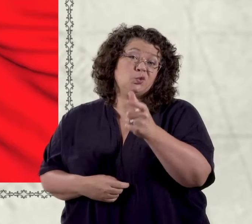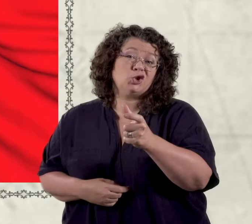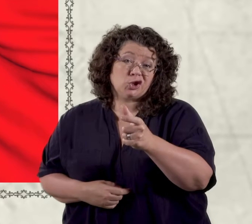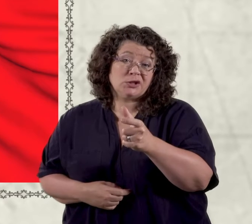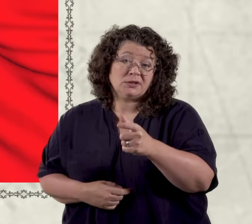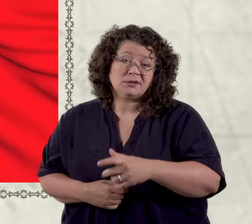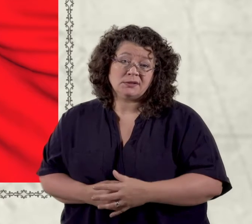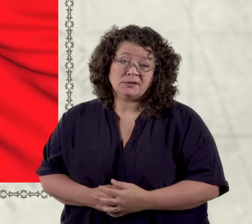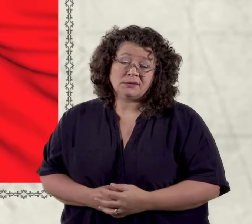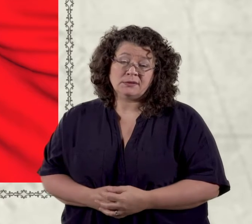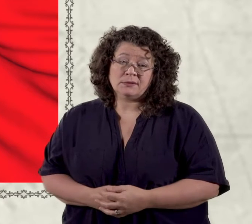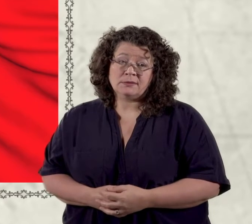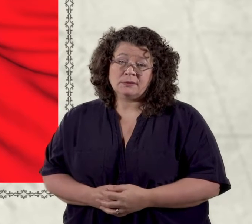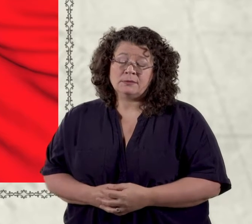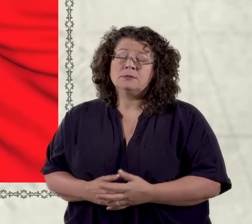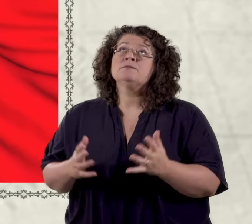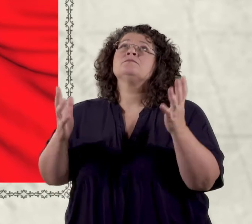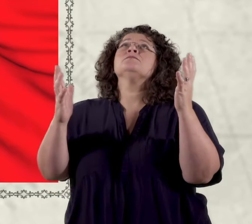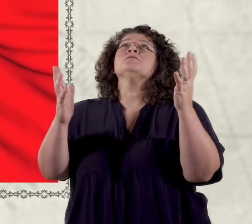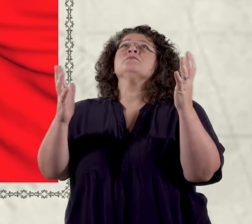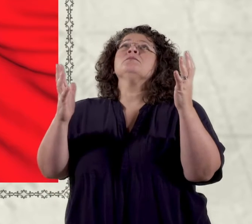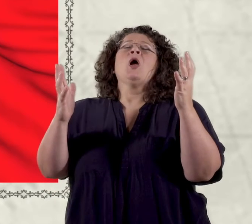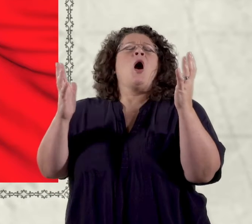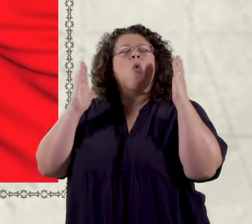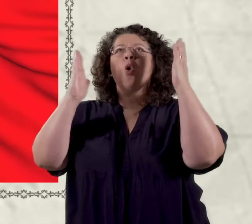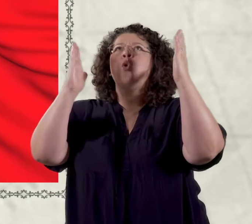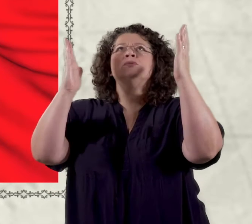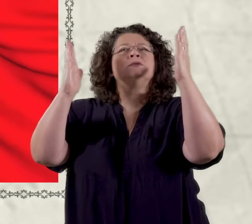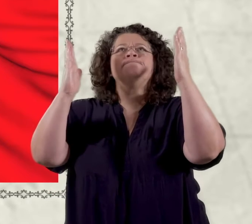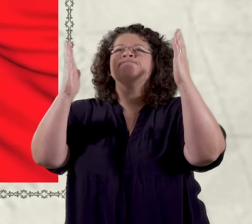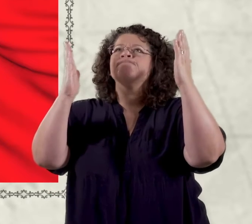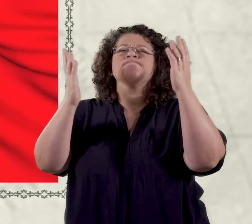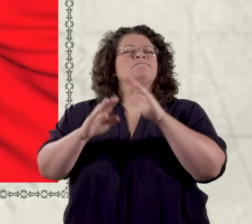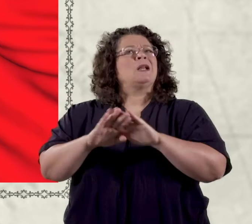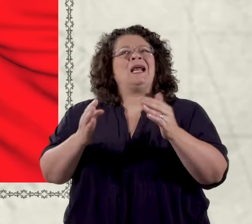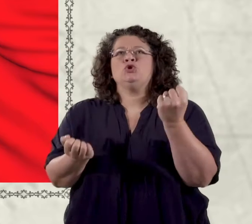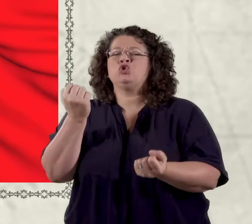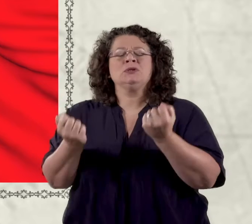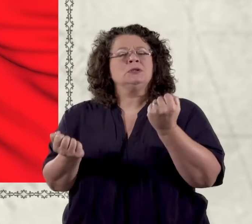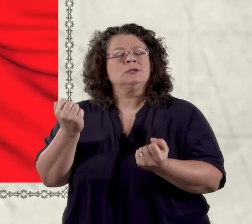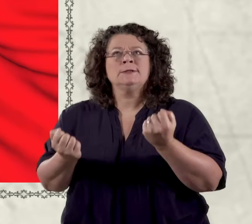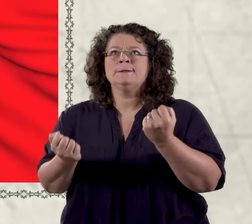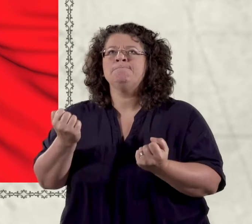Feiriau olaf fi oedd, O arglwydd,